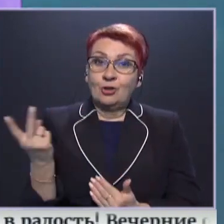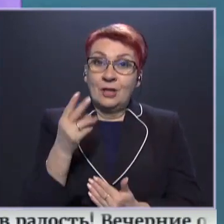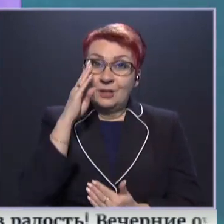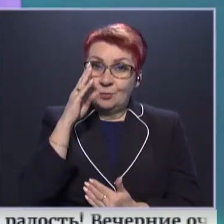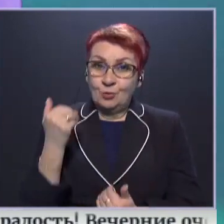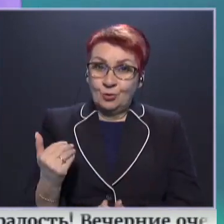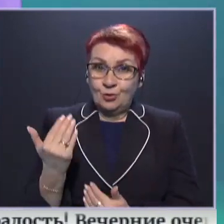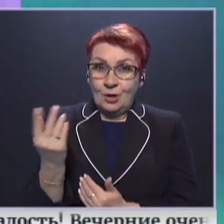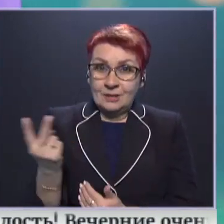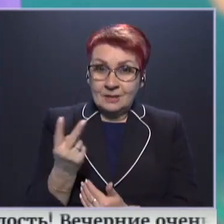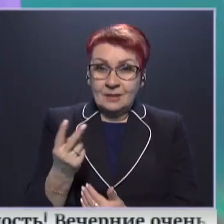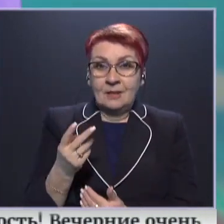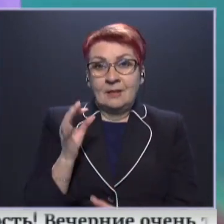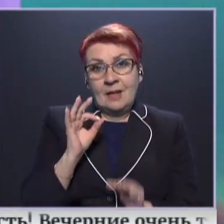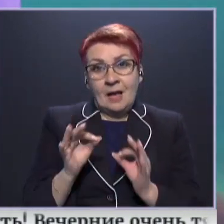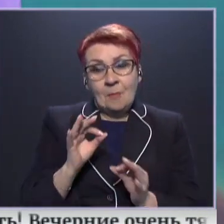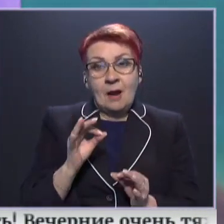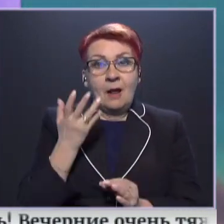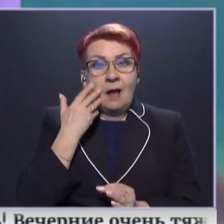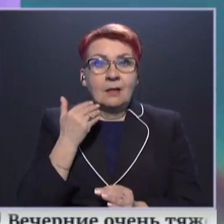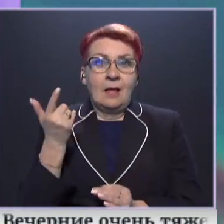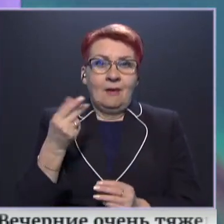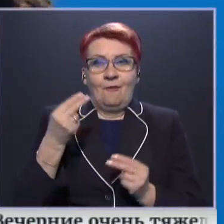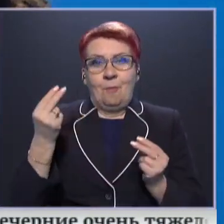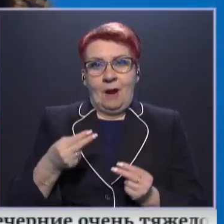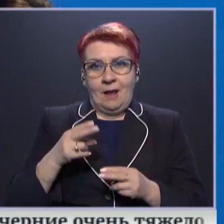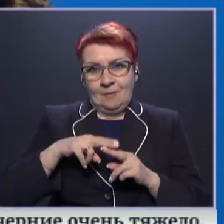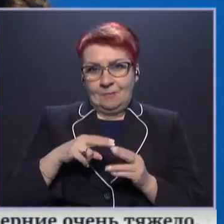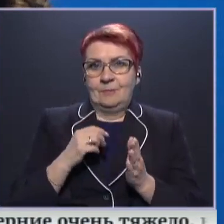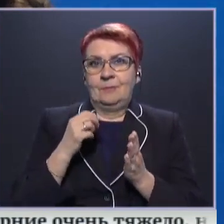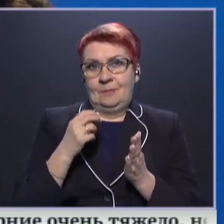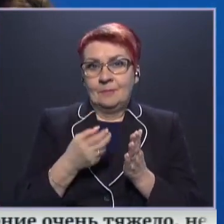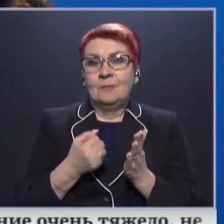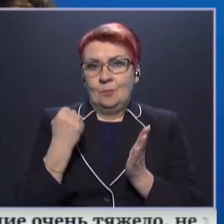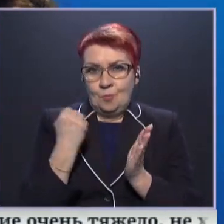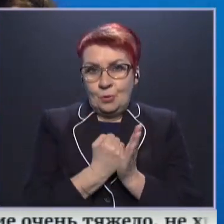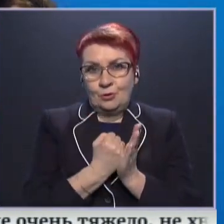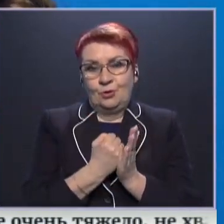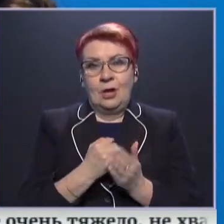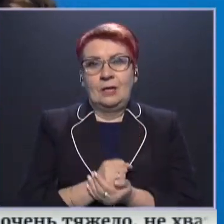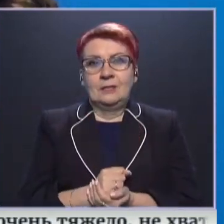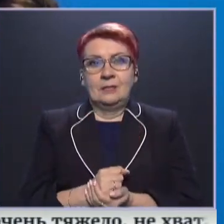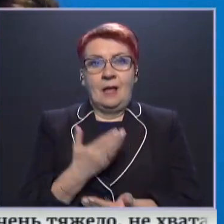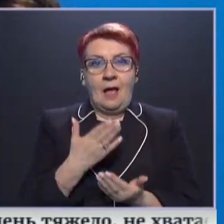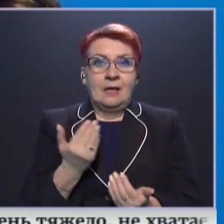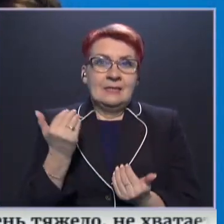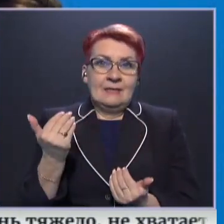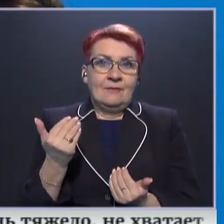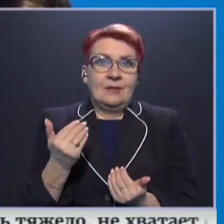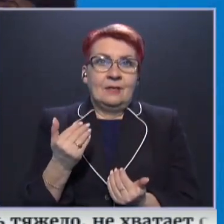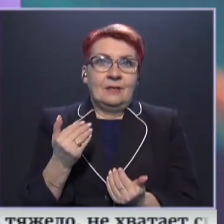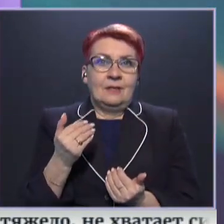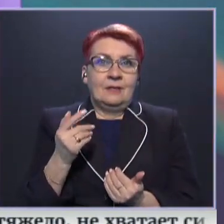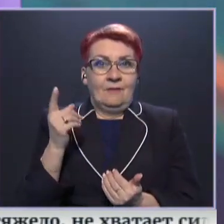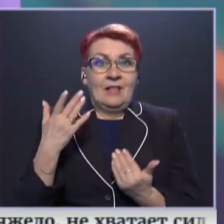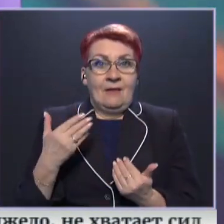являются нормальными, когда они в браке. Люди находятся в браке, да. Вы, так я понял, что тот, кто пишет